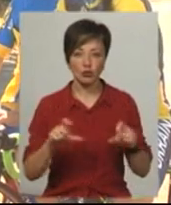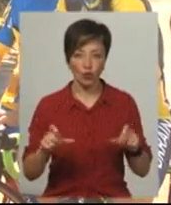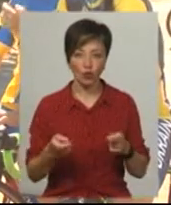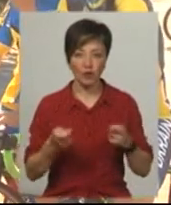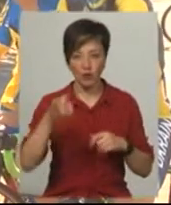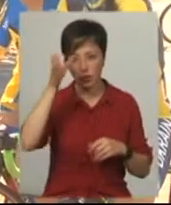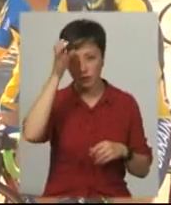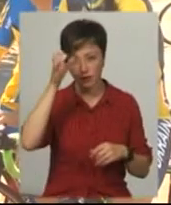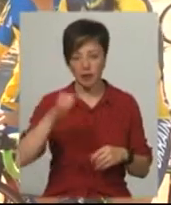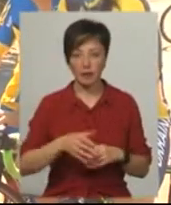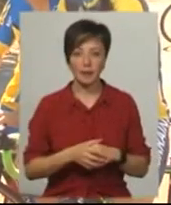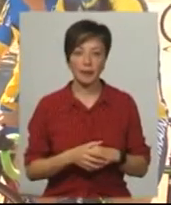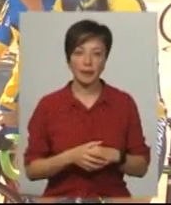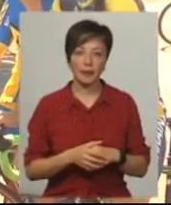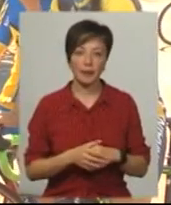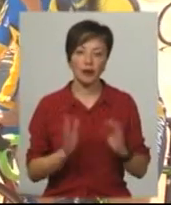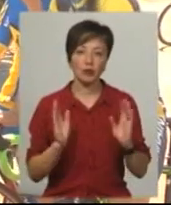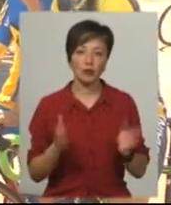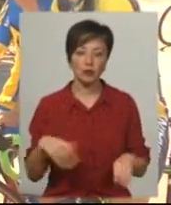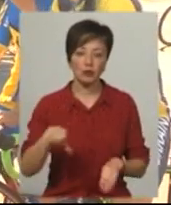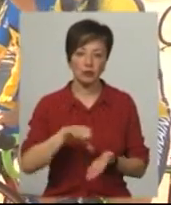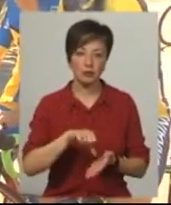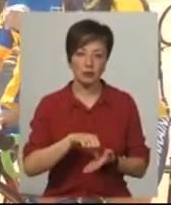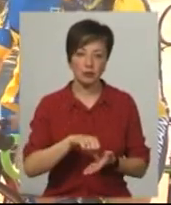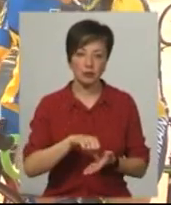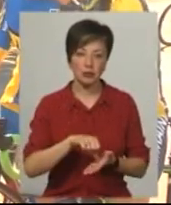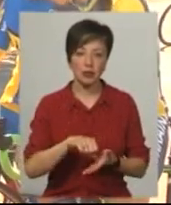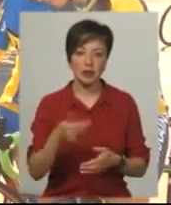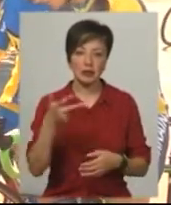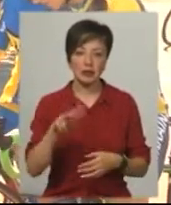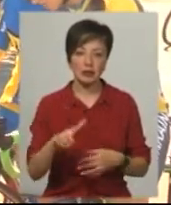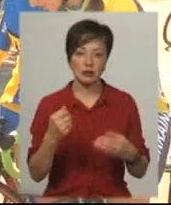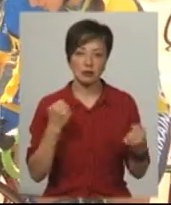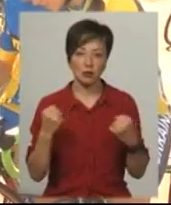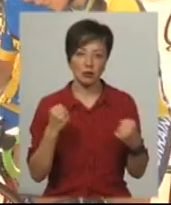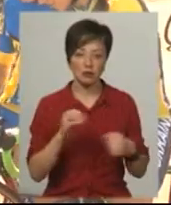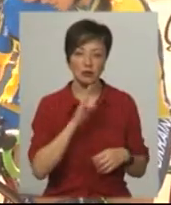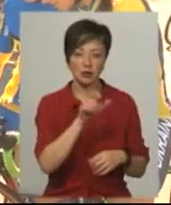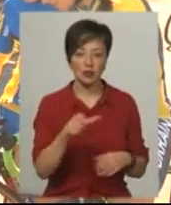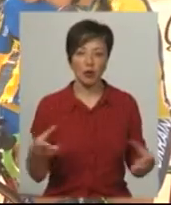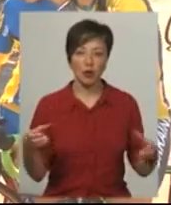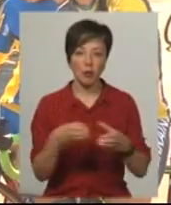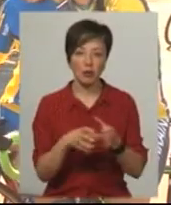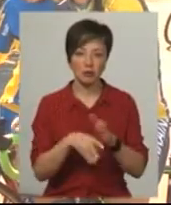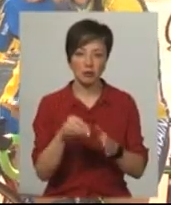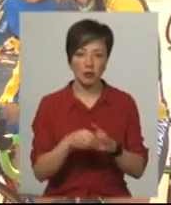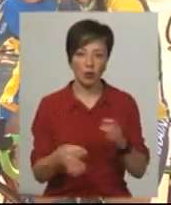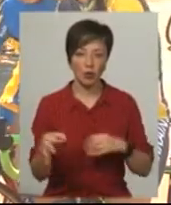управління освіти. Буде приймати участь три спортсменки, склад збірної команди